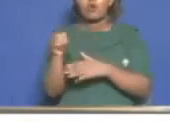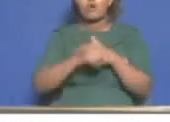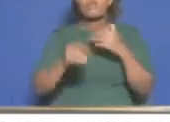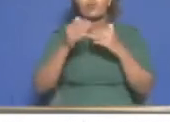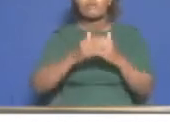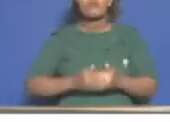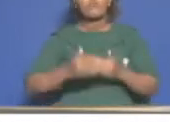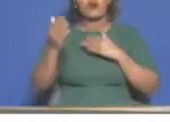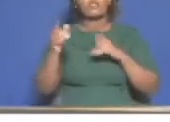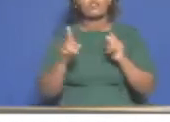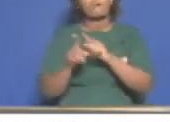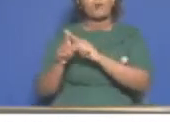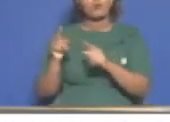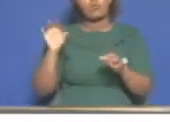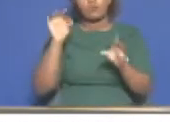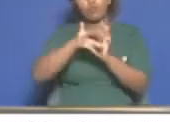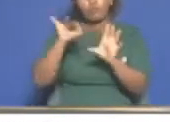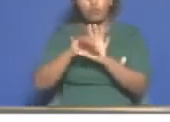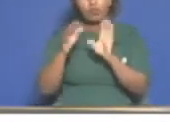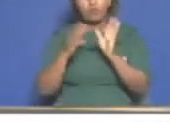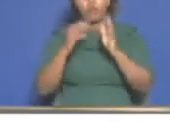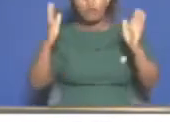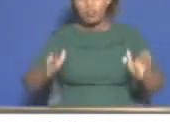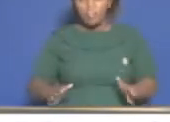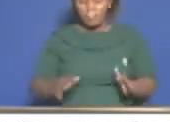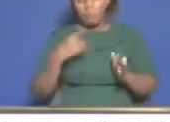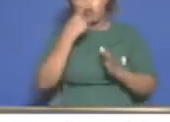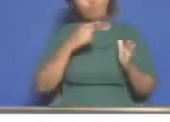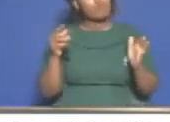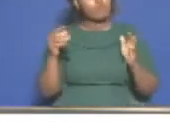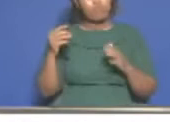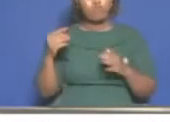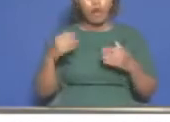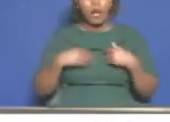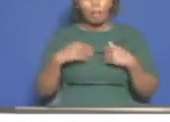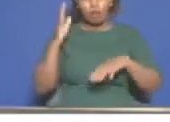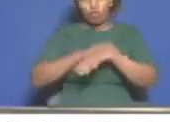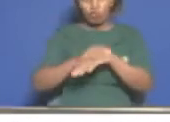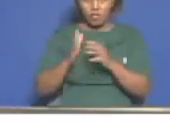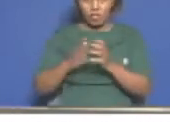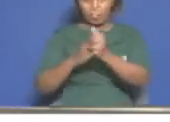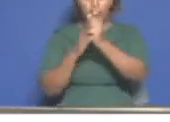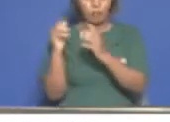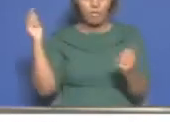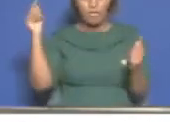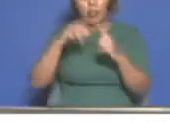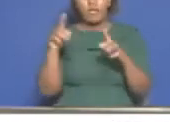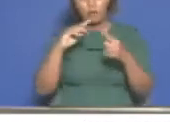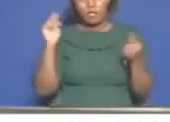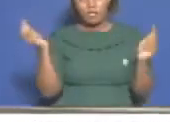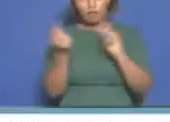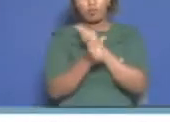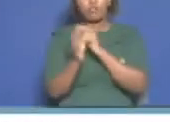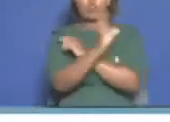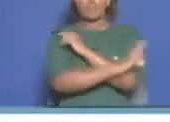tuweze kupigia viongozi ambao wana riwaza na ari ya uongozi na kuleta mageuzi ambayo yatasaidia nchi yetu.